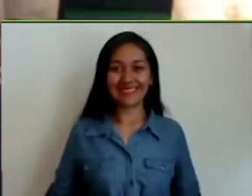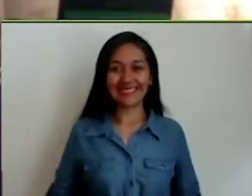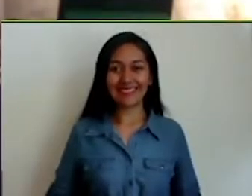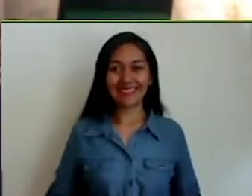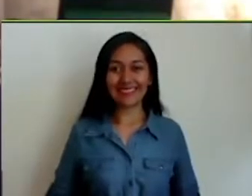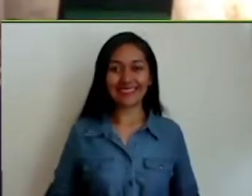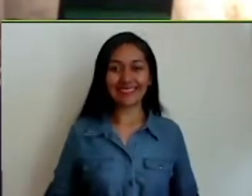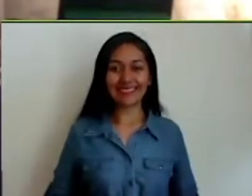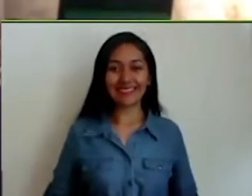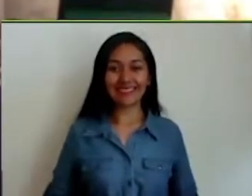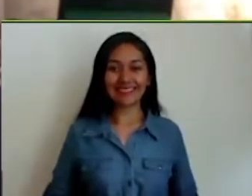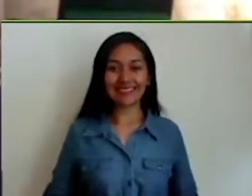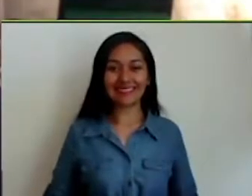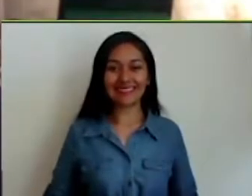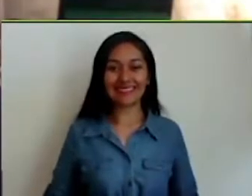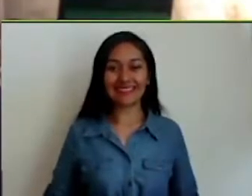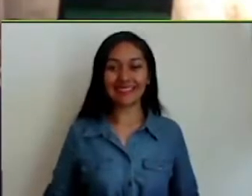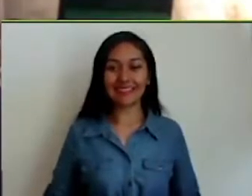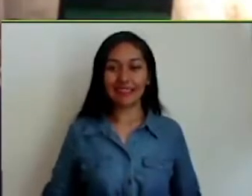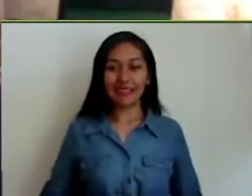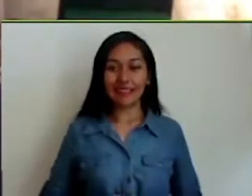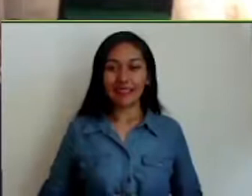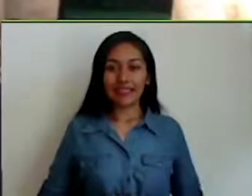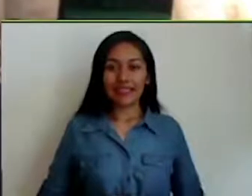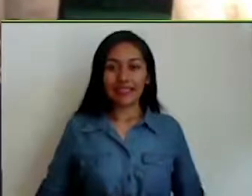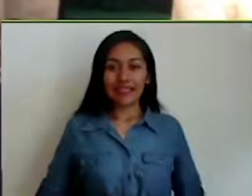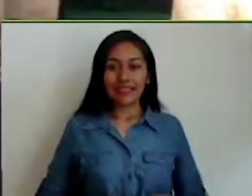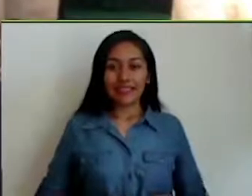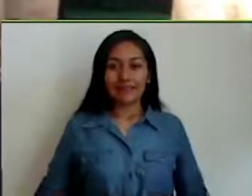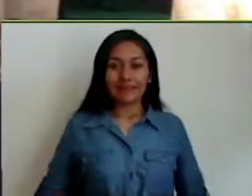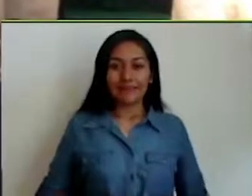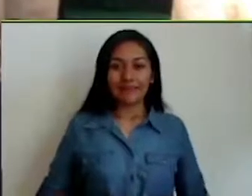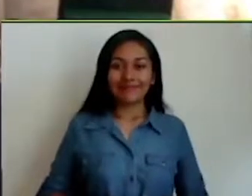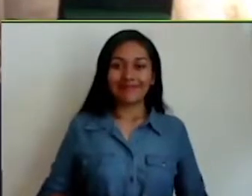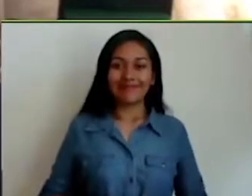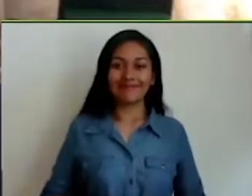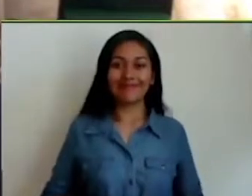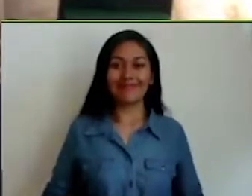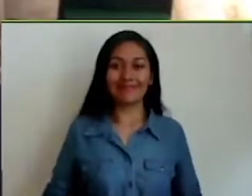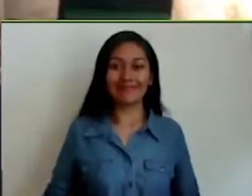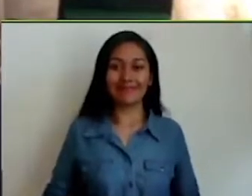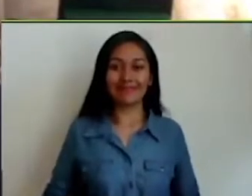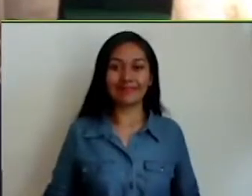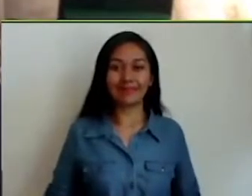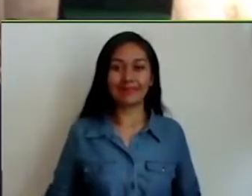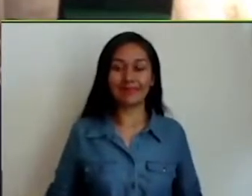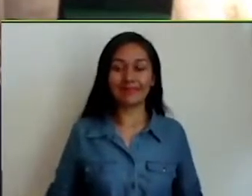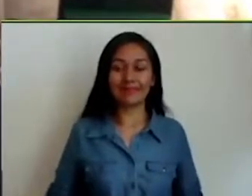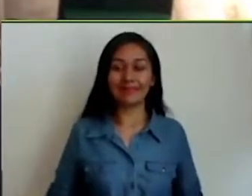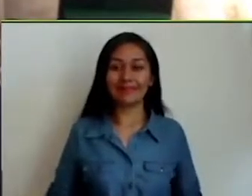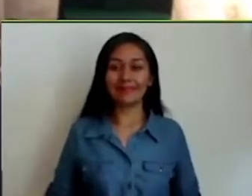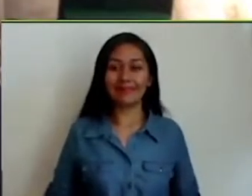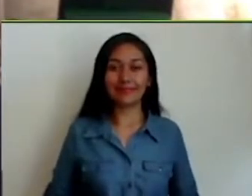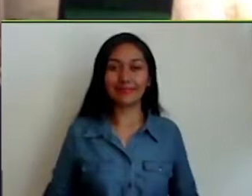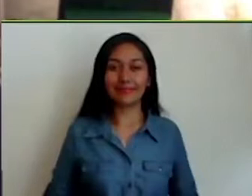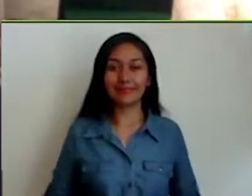che è stupefacente che a tutt'oggi le misure che noi applichiamo maggiormente al momento attuale